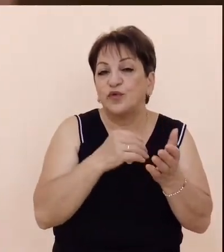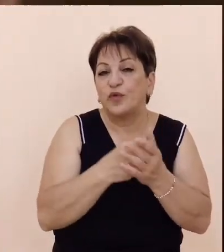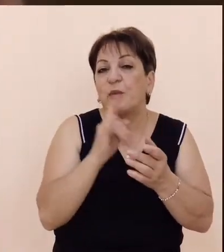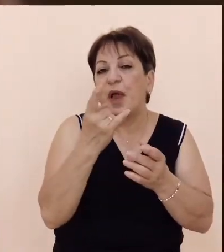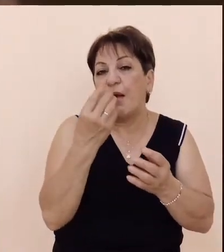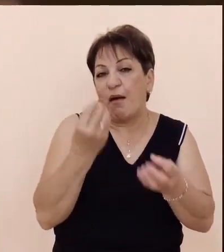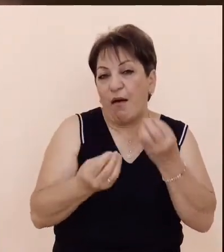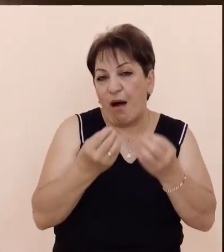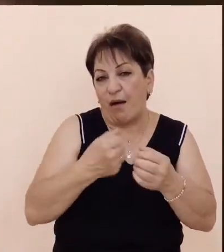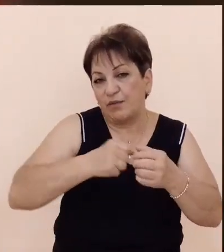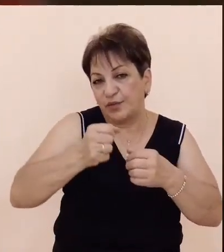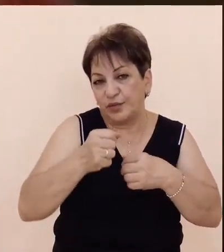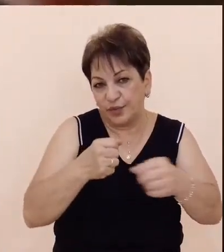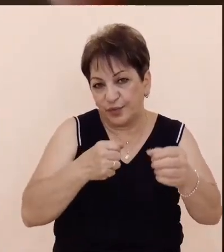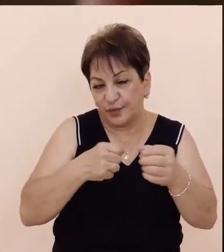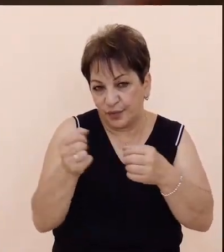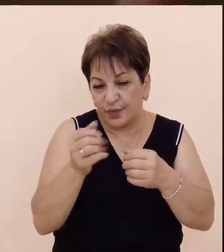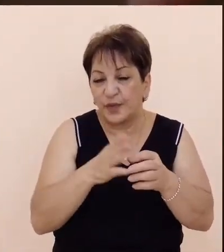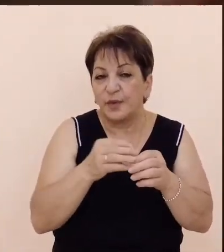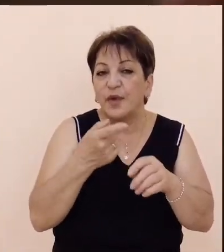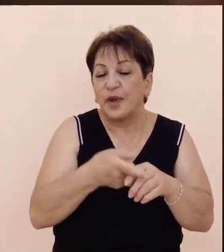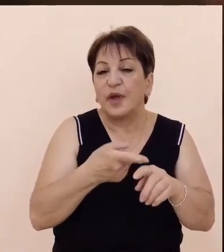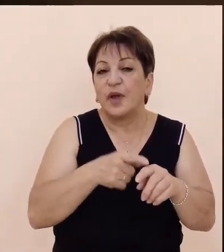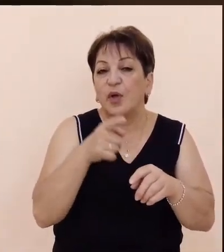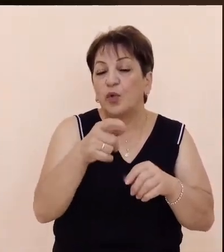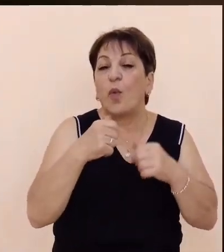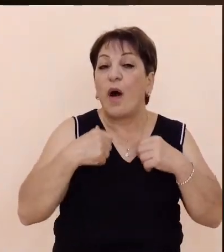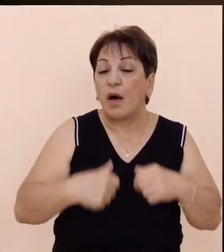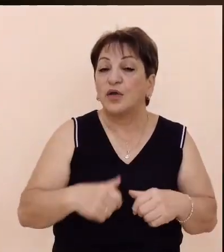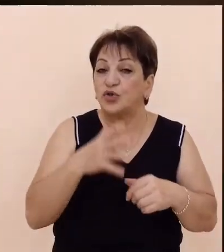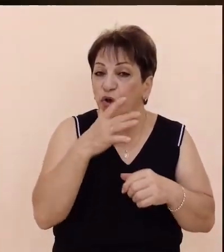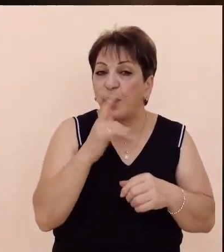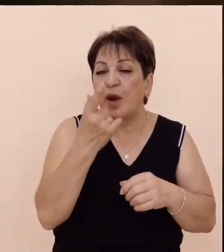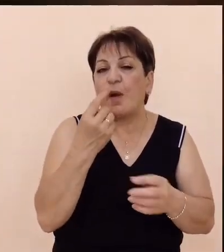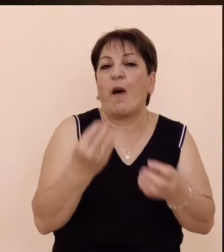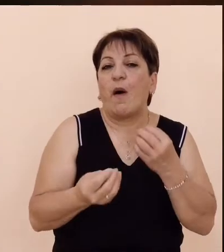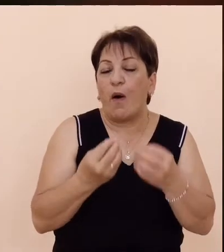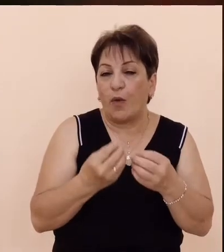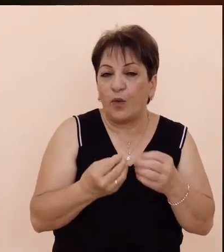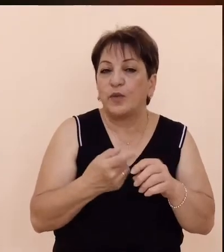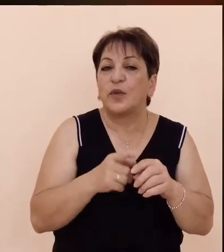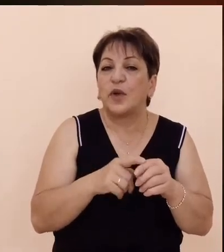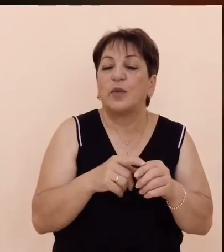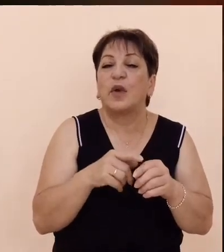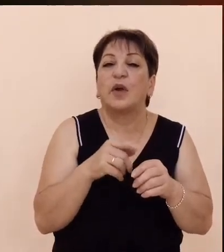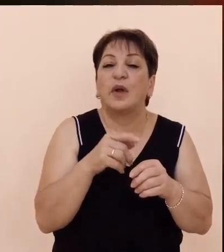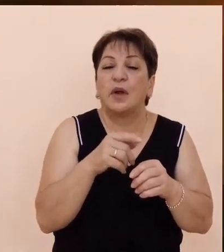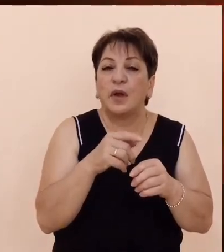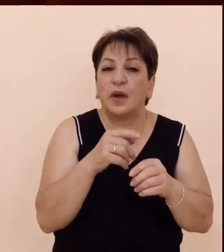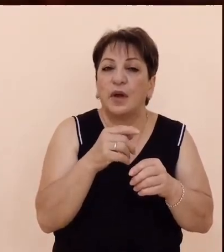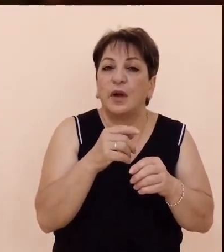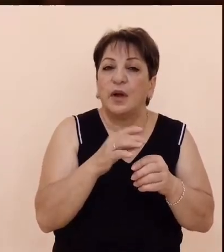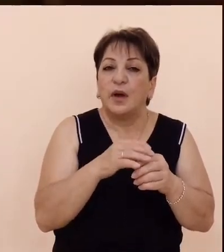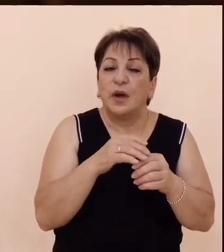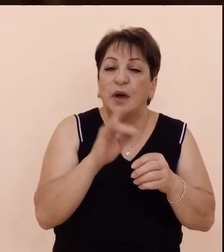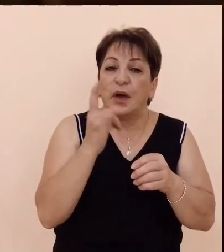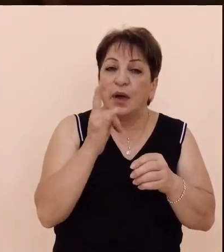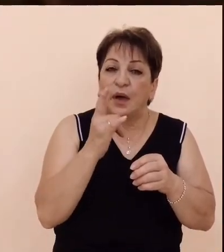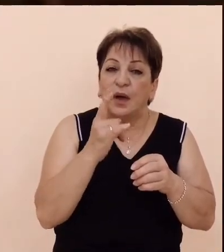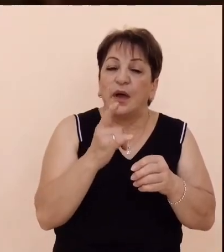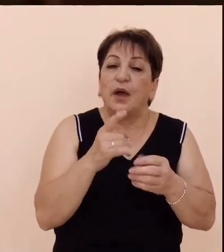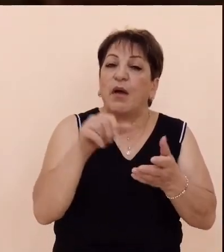եւ երբ հանգստանում եմ, հիմնականում այդ ժամանակ է երեխան խաղում։ Շատ ավելի շոշափելի եւ առարկայական է դառնում